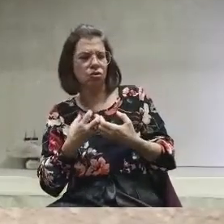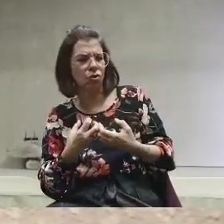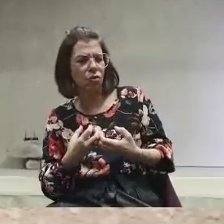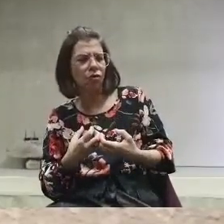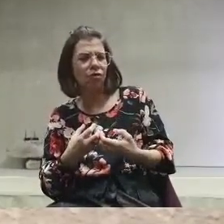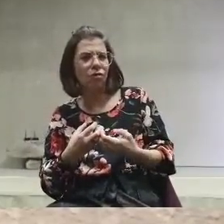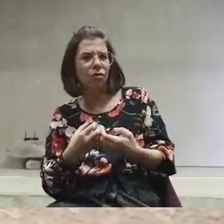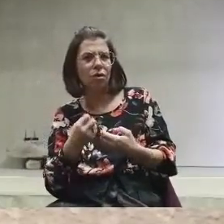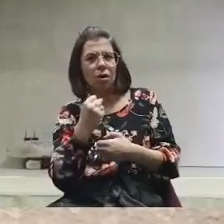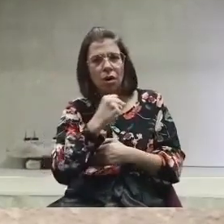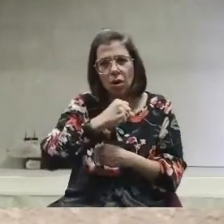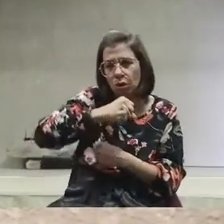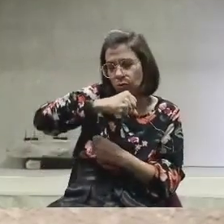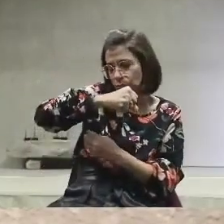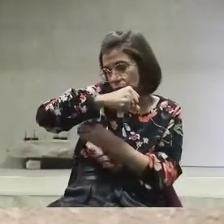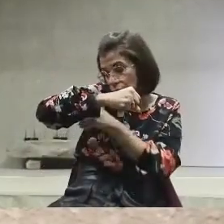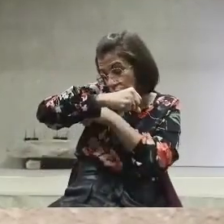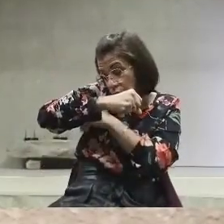Jésus a été